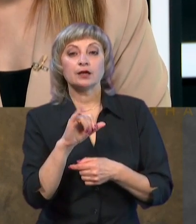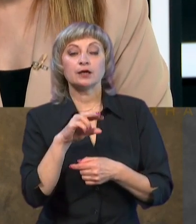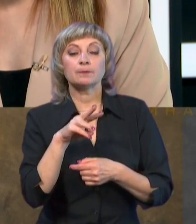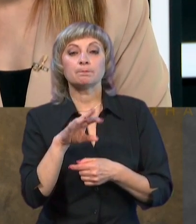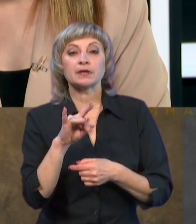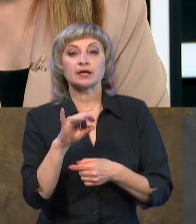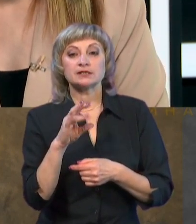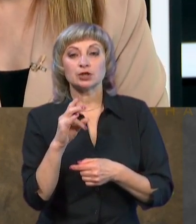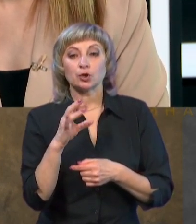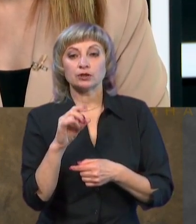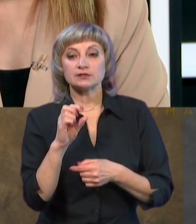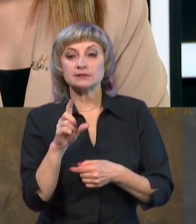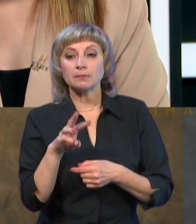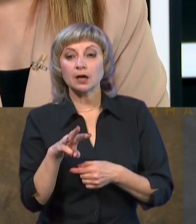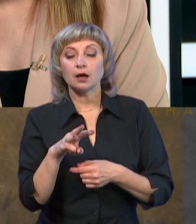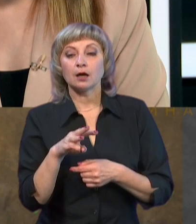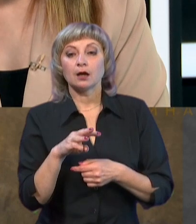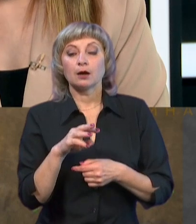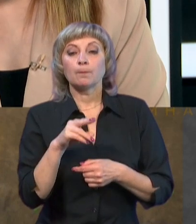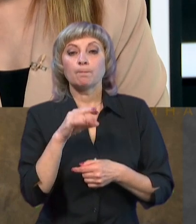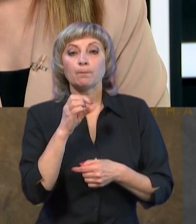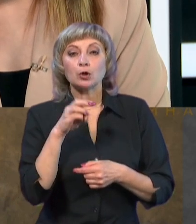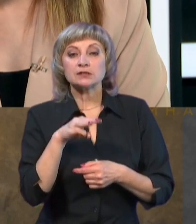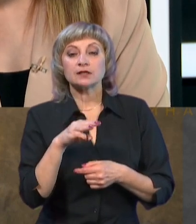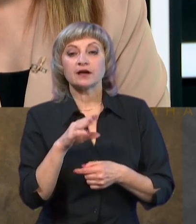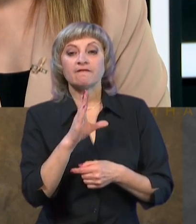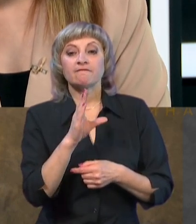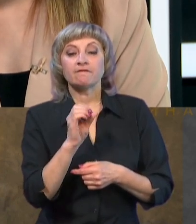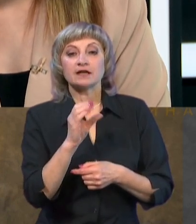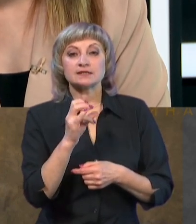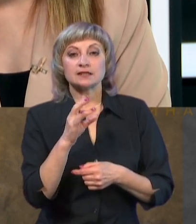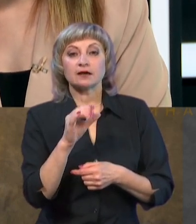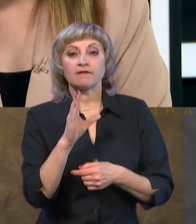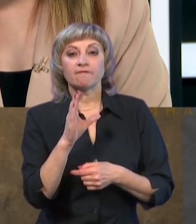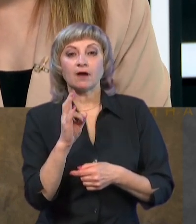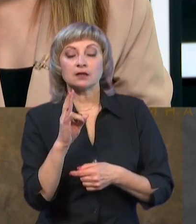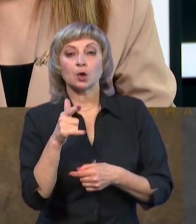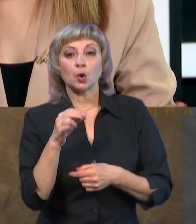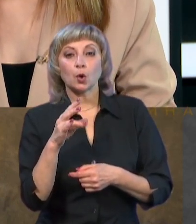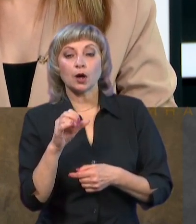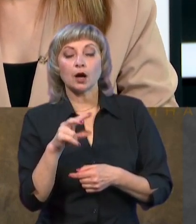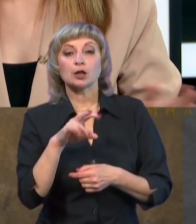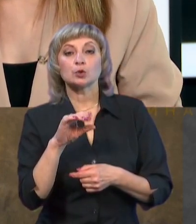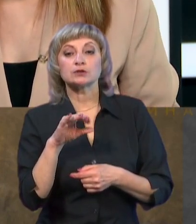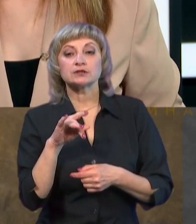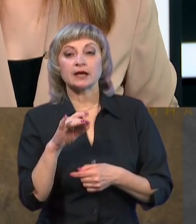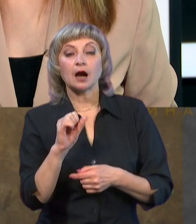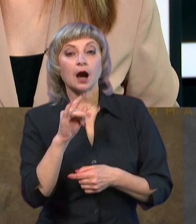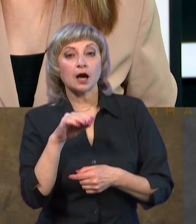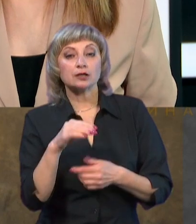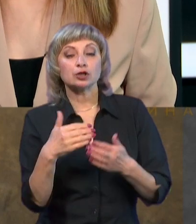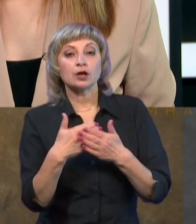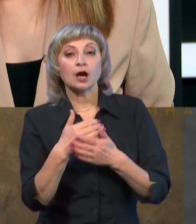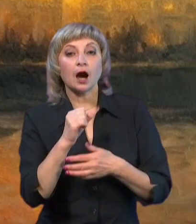та Огюста Ренуара, постімпресіонізм Вінсента Ван Гога та Анрі Тулуз-Лотрека, арт-нуво